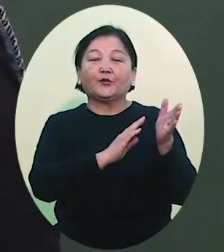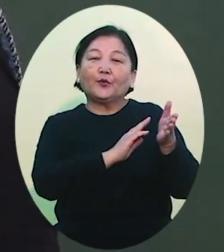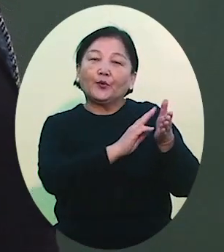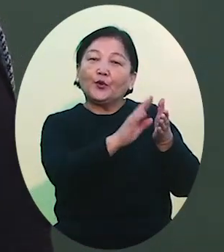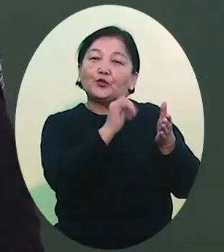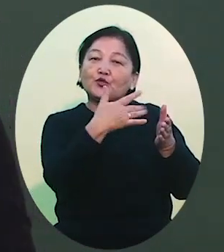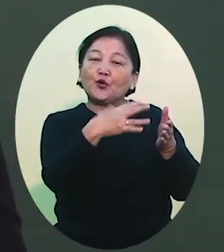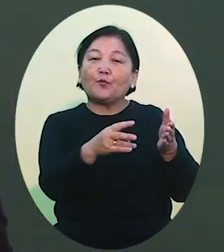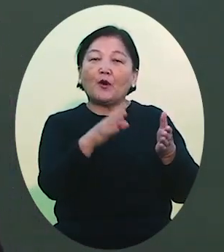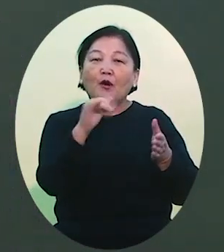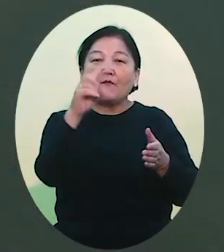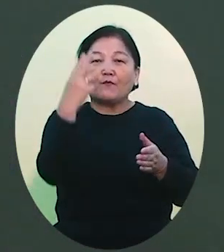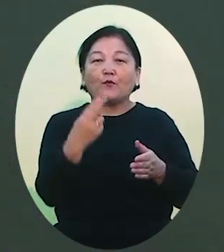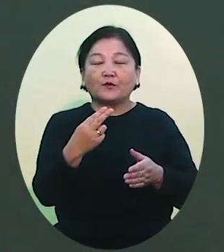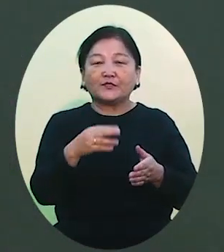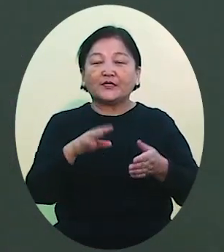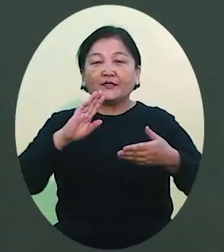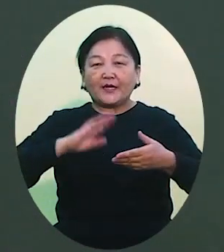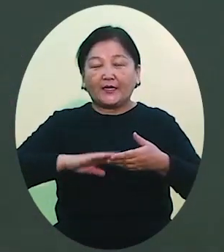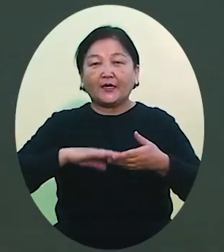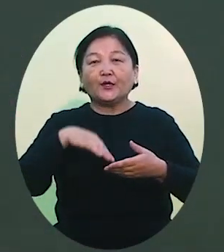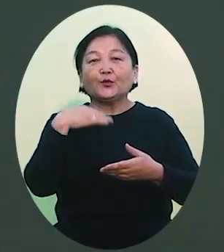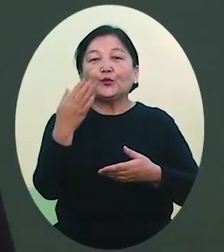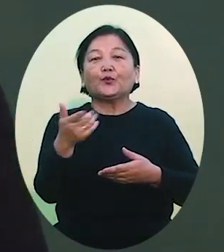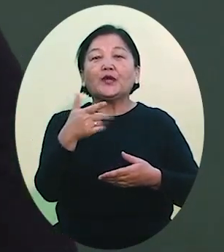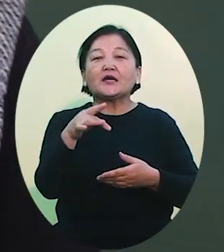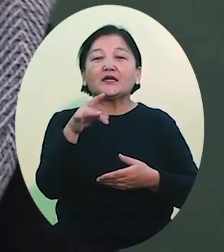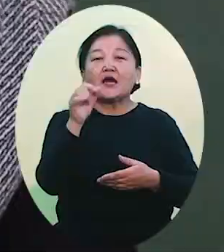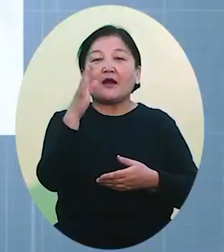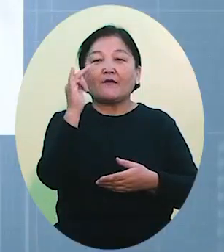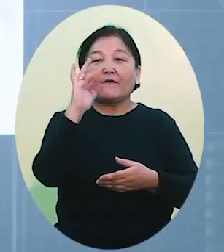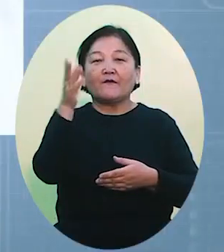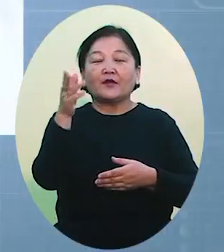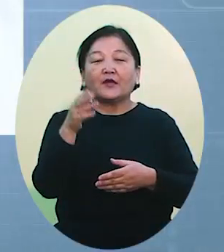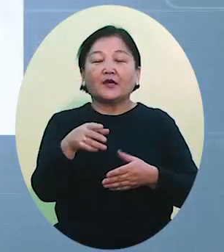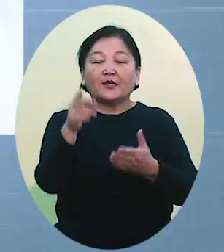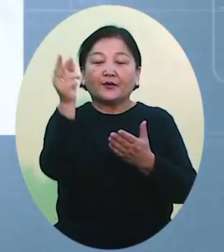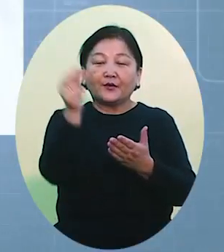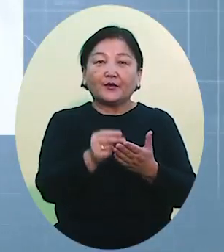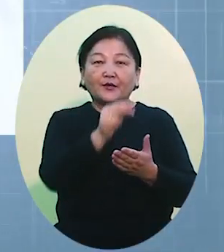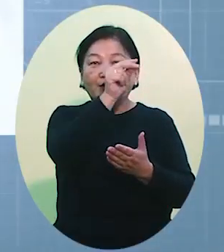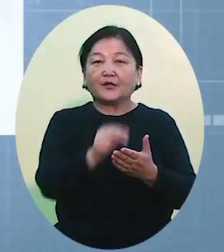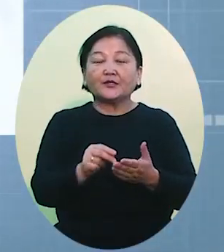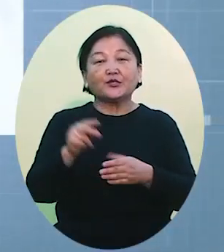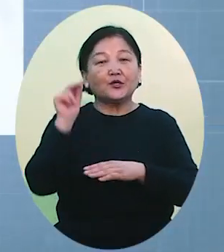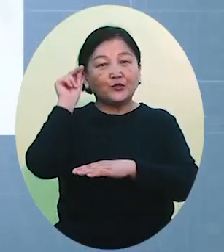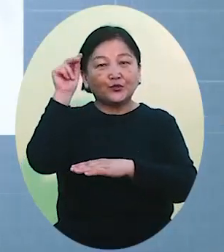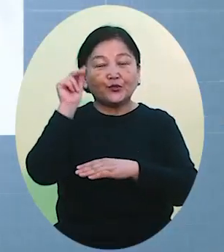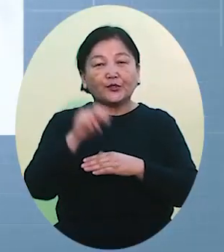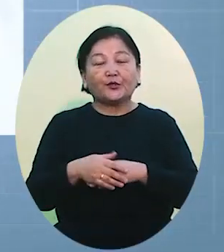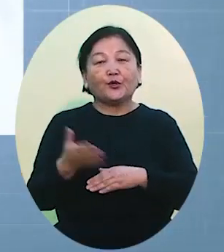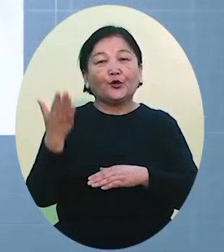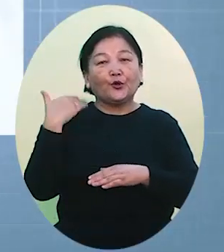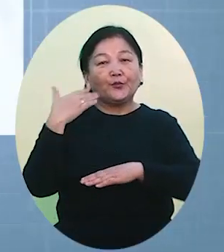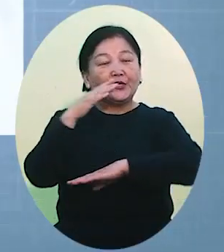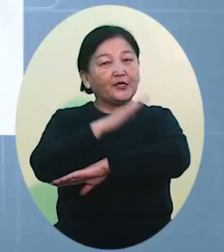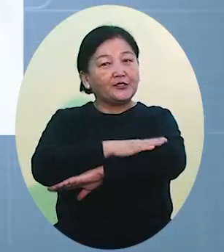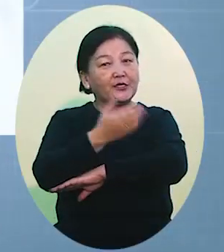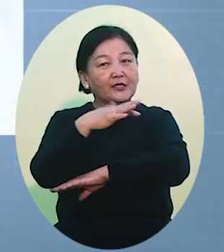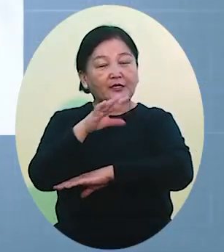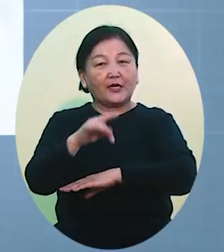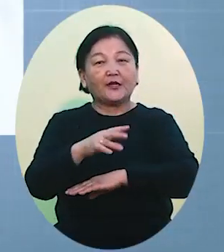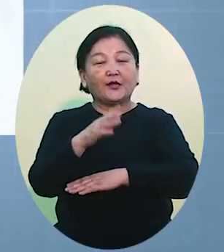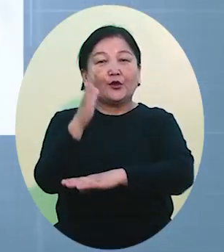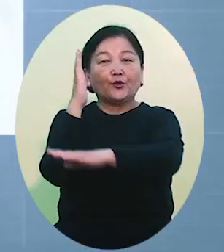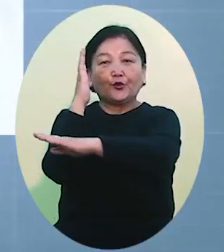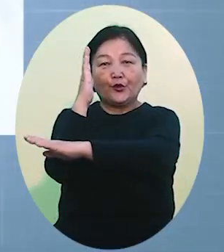график функцыг таних, түүний графикийг байгуулах сурна. За эхний өмнө бид нар функцийн тухай ойлголт, координатын эхийг